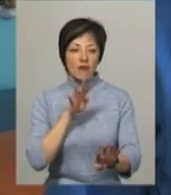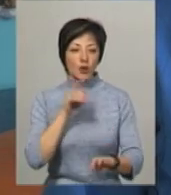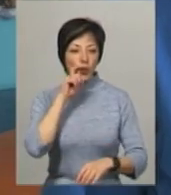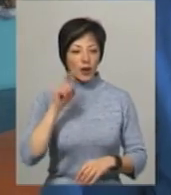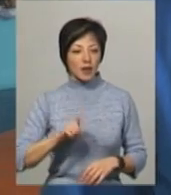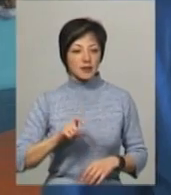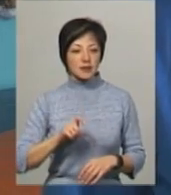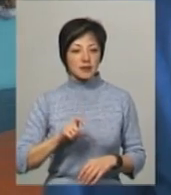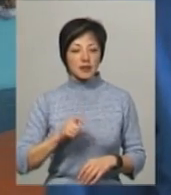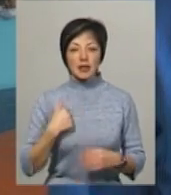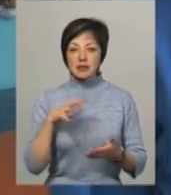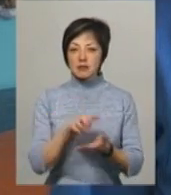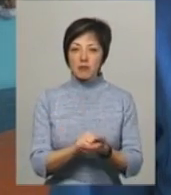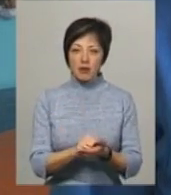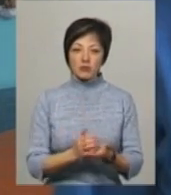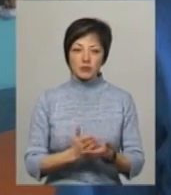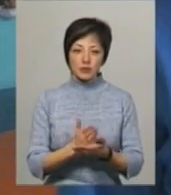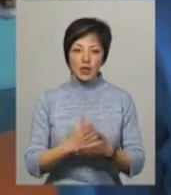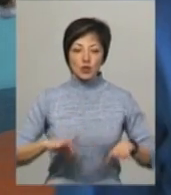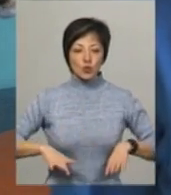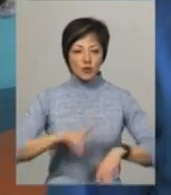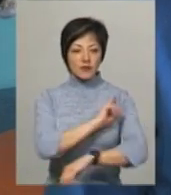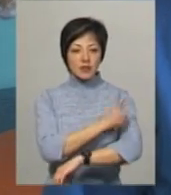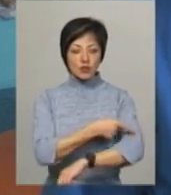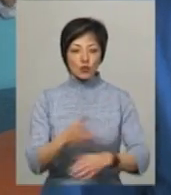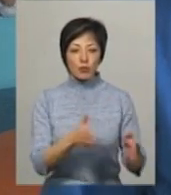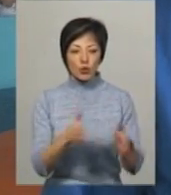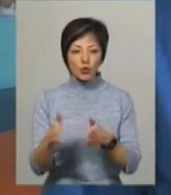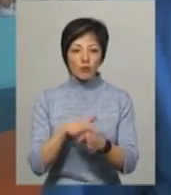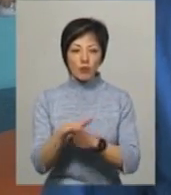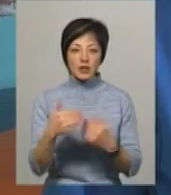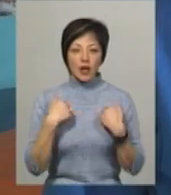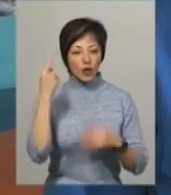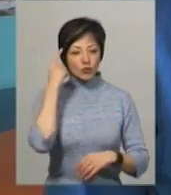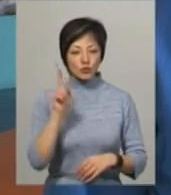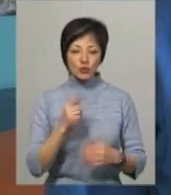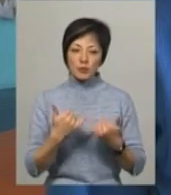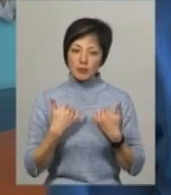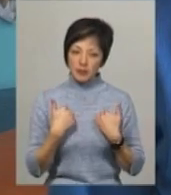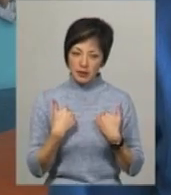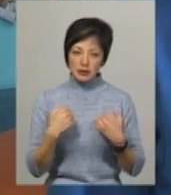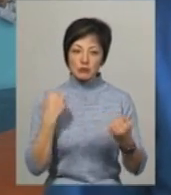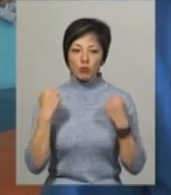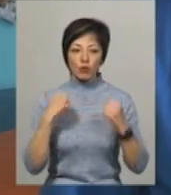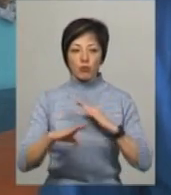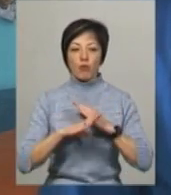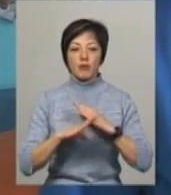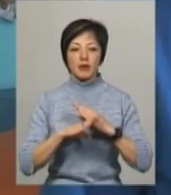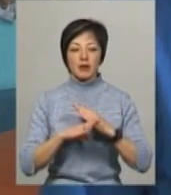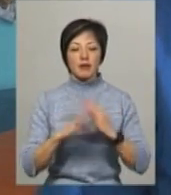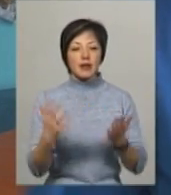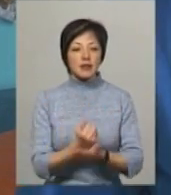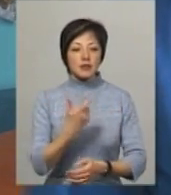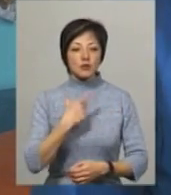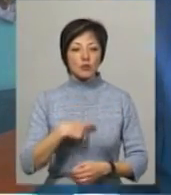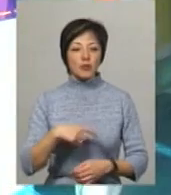України, займаю посаду інструктора з фізичної підготовки. Повністю я думаю, що мені спорт поміг знайти в